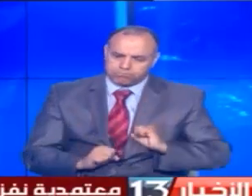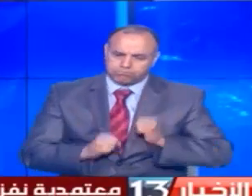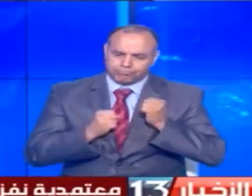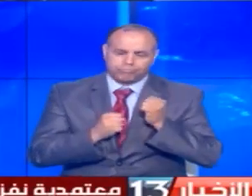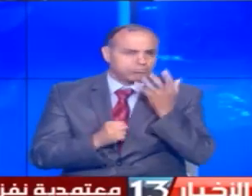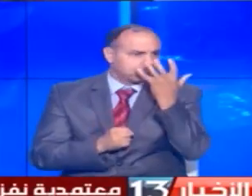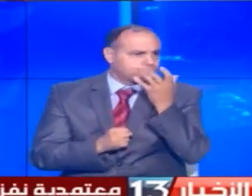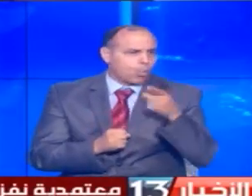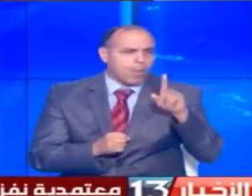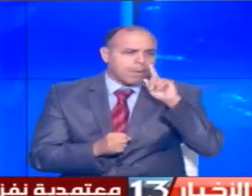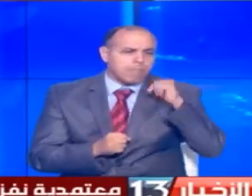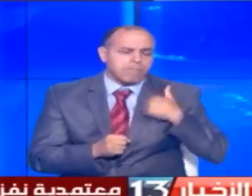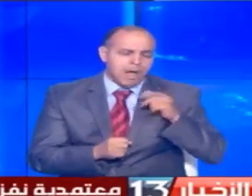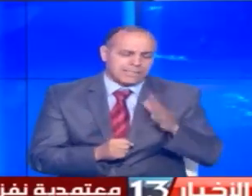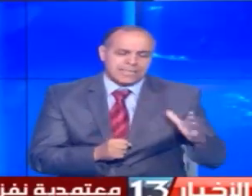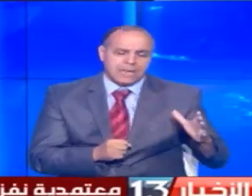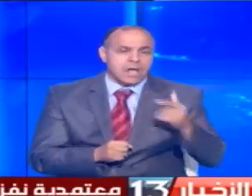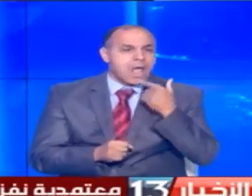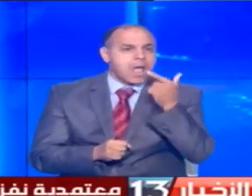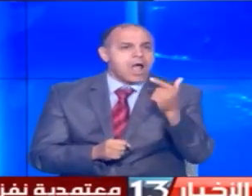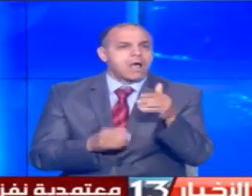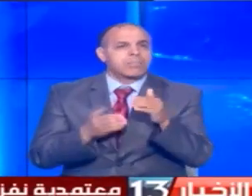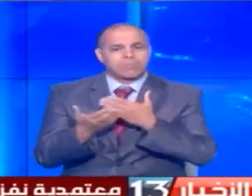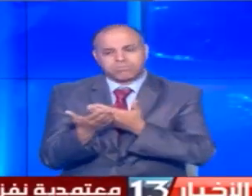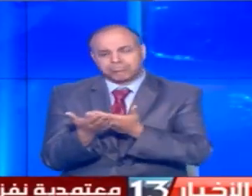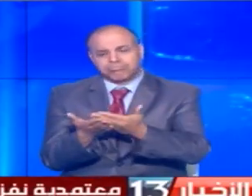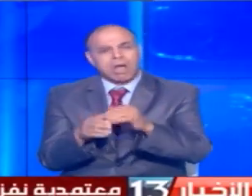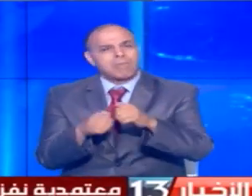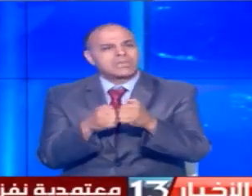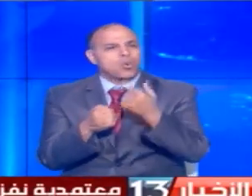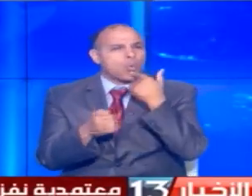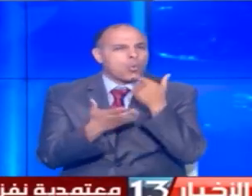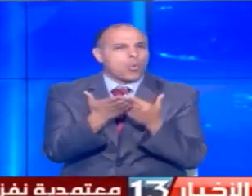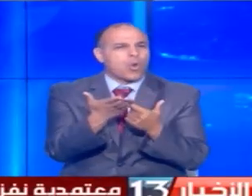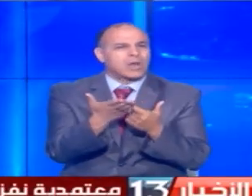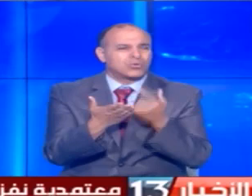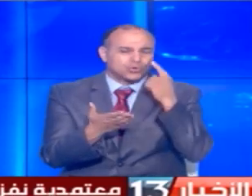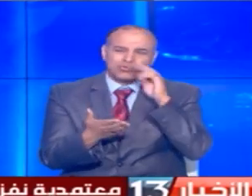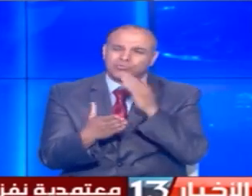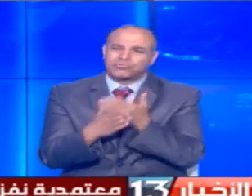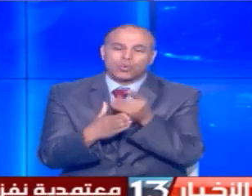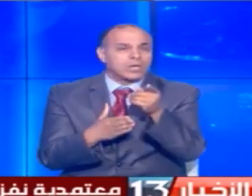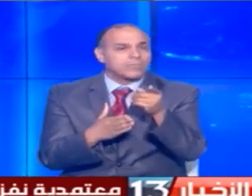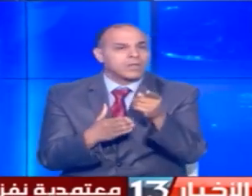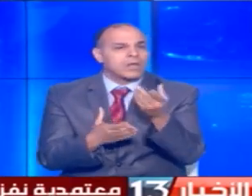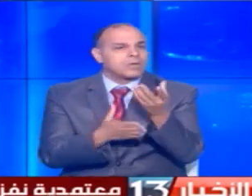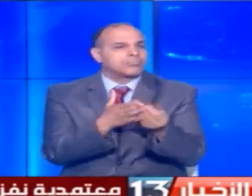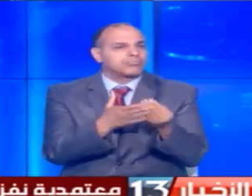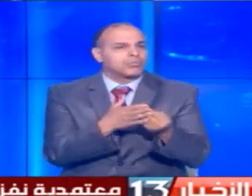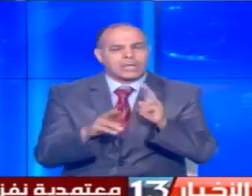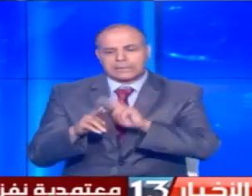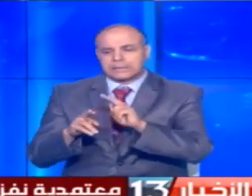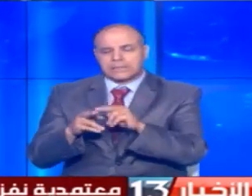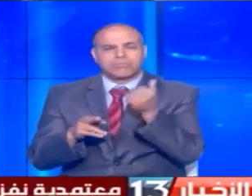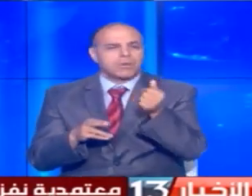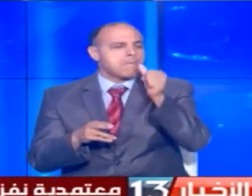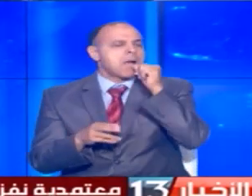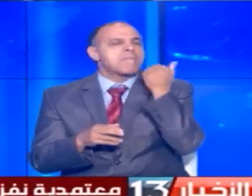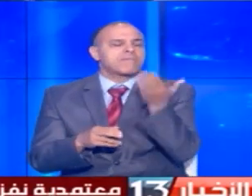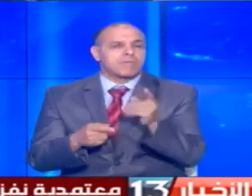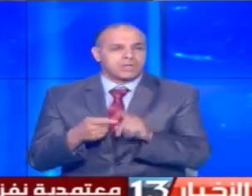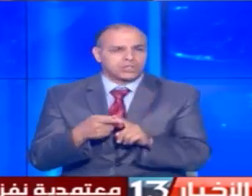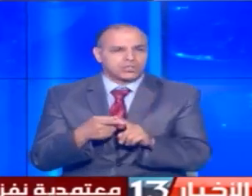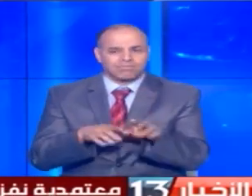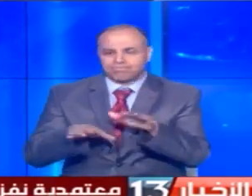والغضب في صفوف أولياء التلاميذ على خلفية تردي البنية التحتية والنقص الحاد في الإطار التربوي، إلى جانب غياب الصيانة والماء الصالح للشراب